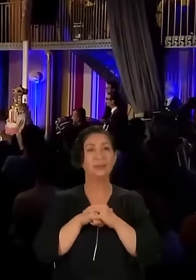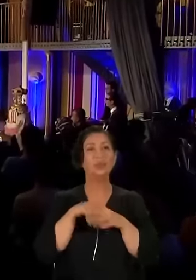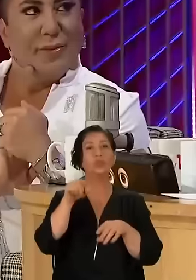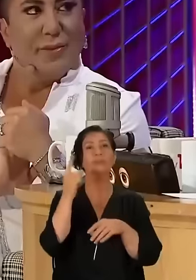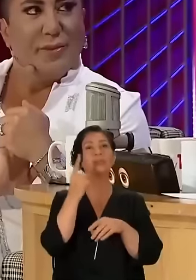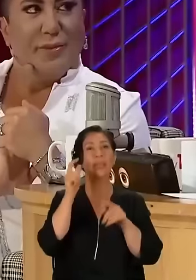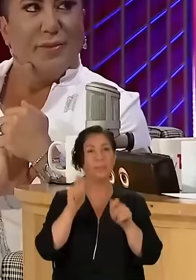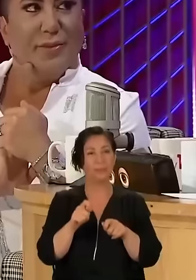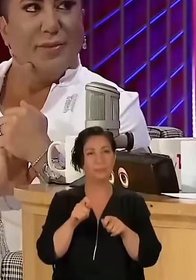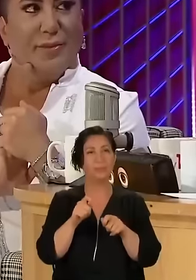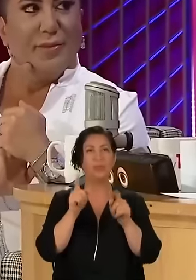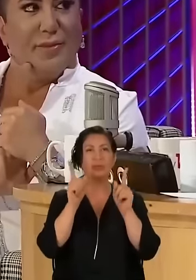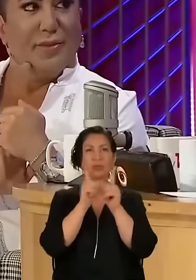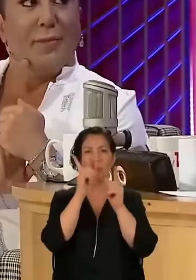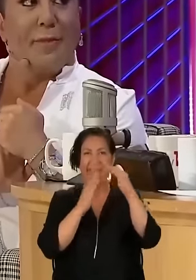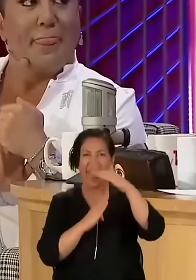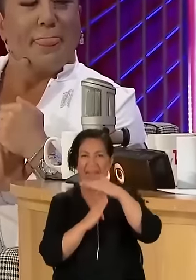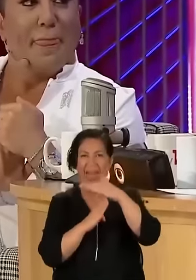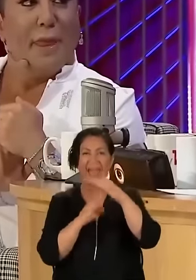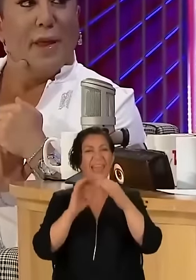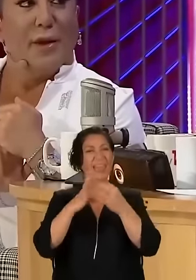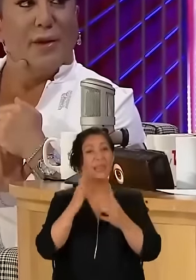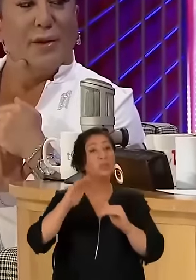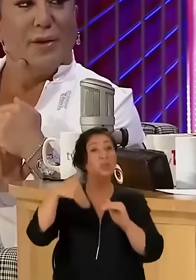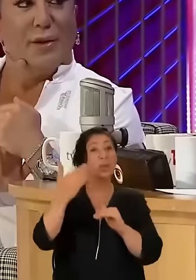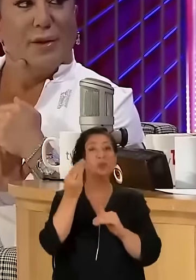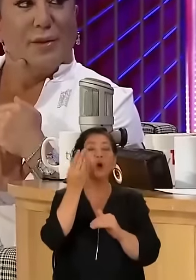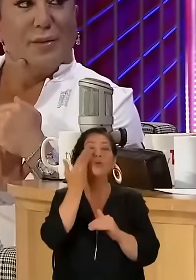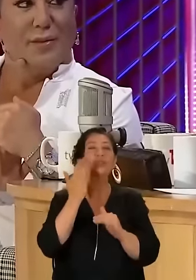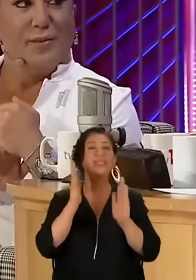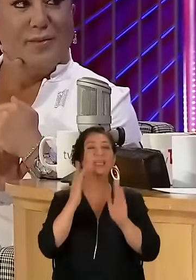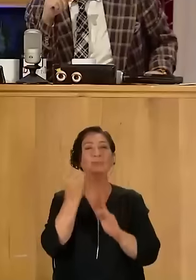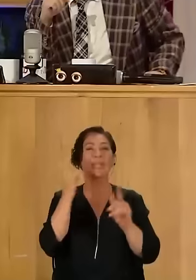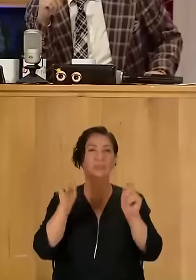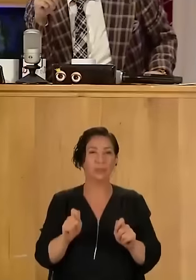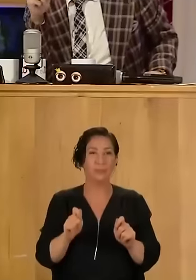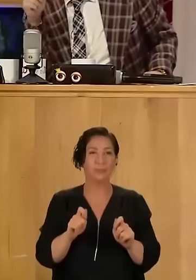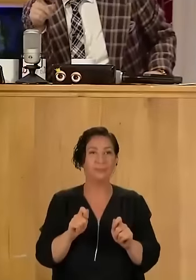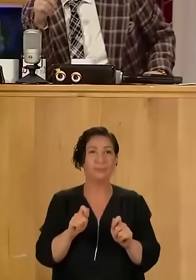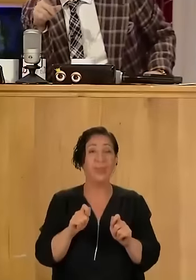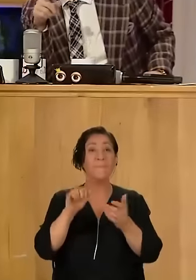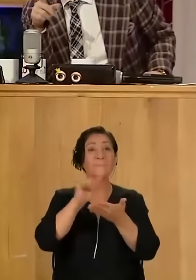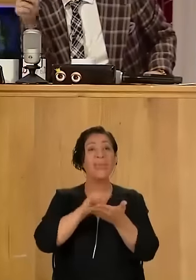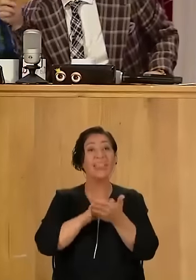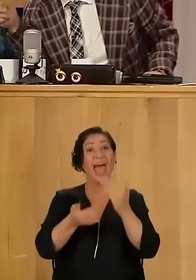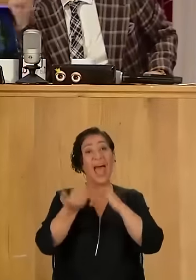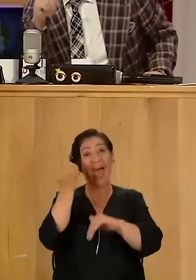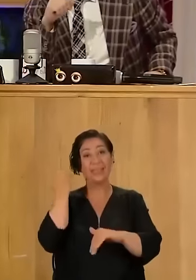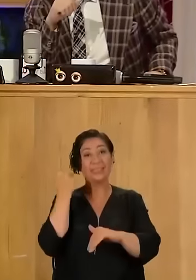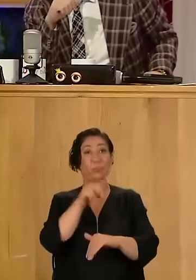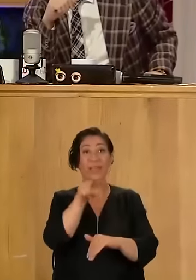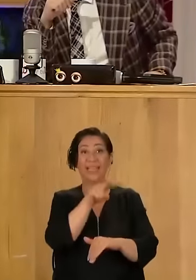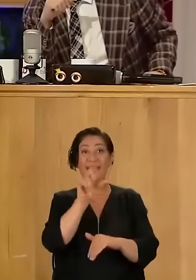şöyle bir şey yapalım. Bir küçük ara verelim. Çünkü tamam. Sonra çok hoşunuza gidecek bir şey yapacağım. Medya arkasını bu